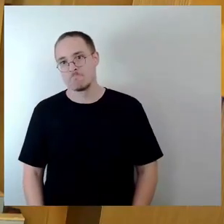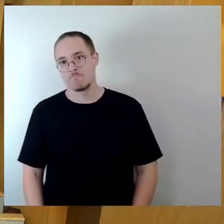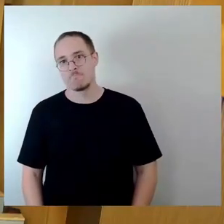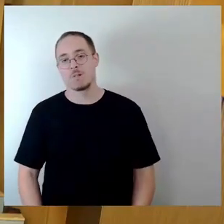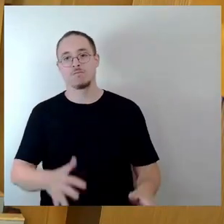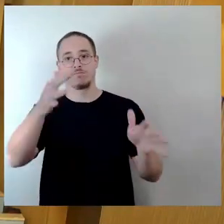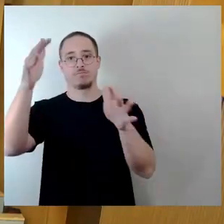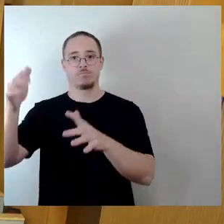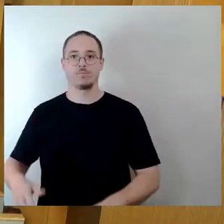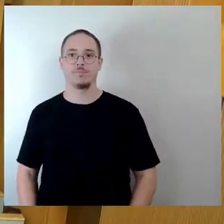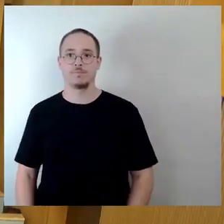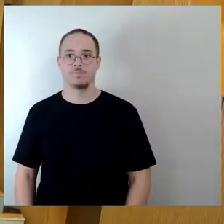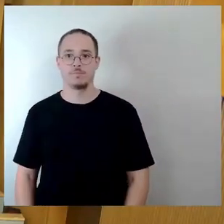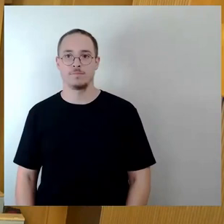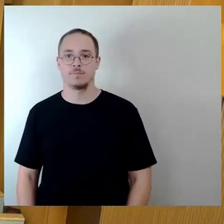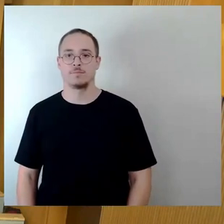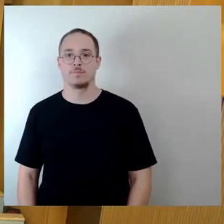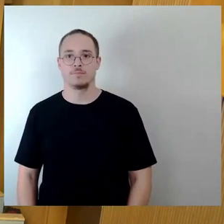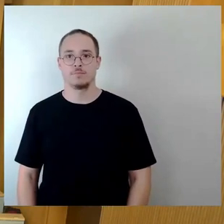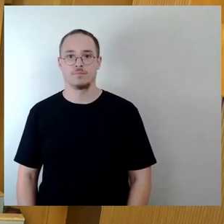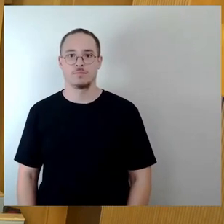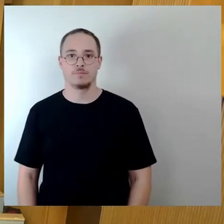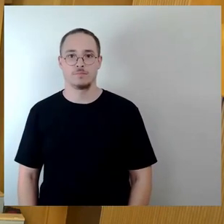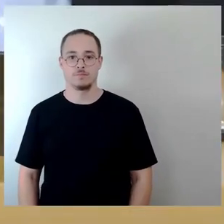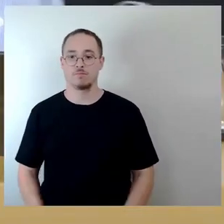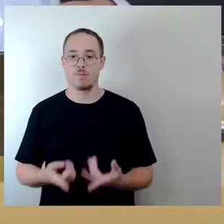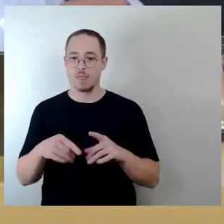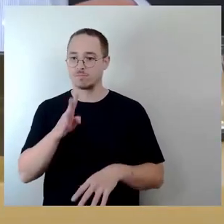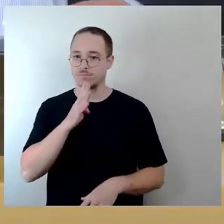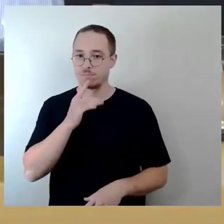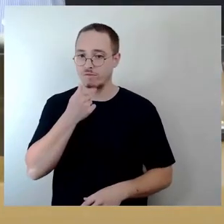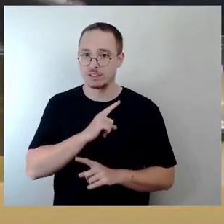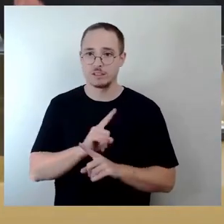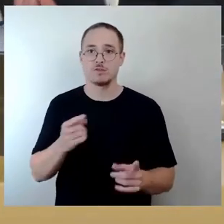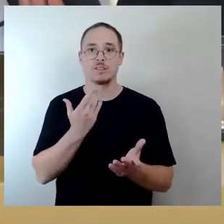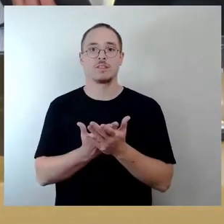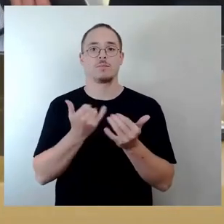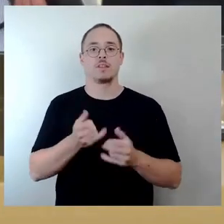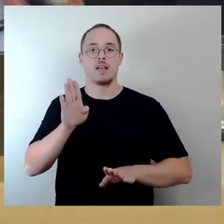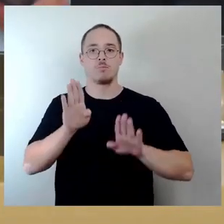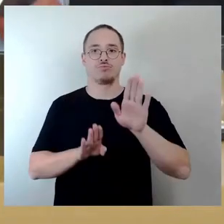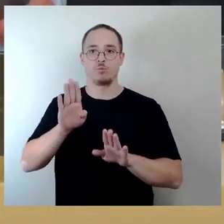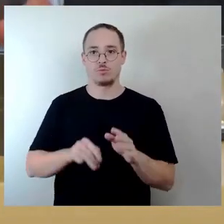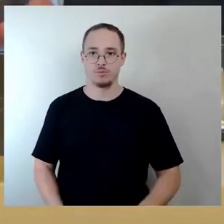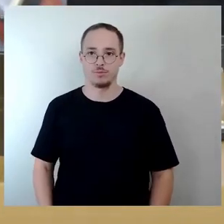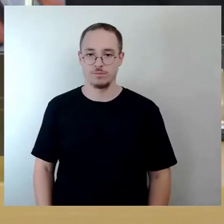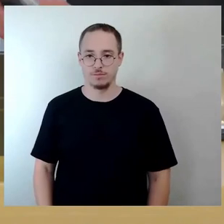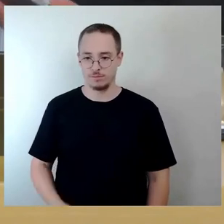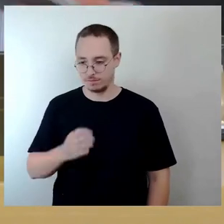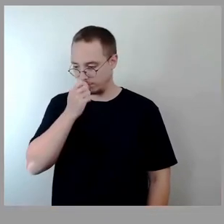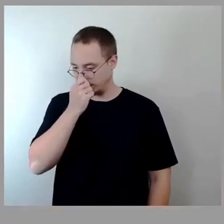Okay, weitere Redebeiträge sind nicht angezeigt. Deswegen stelle ich den